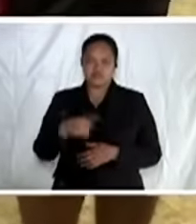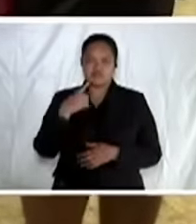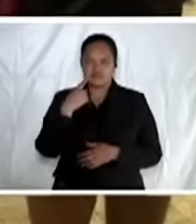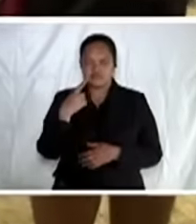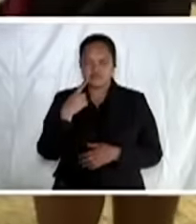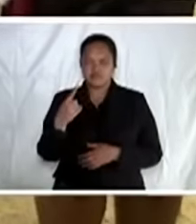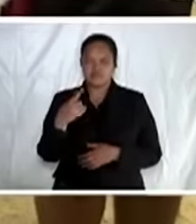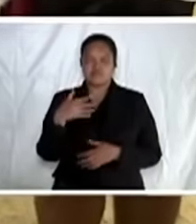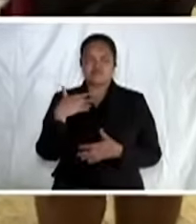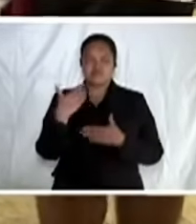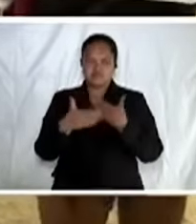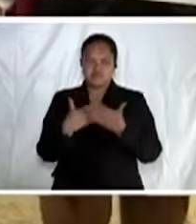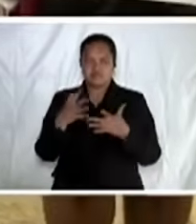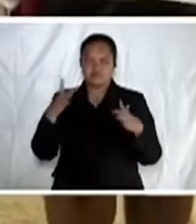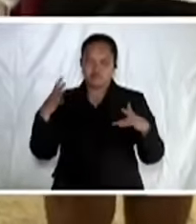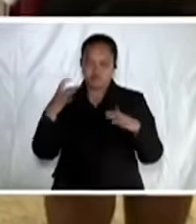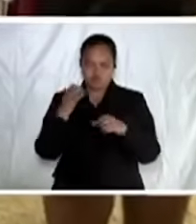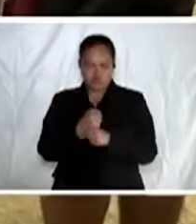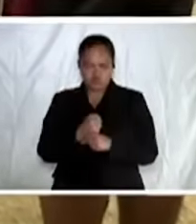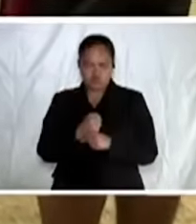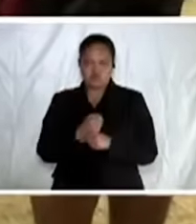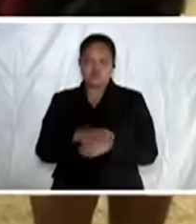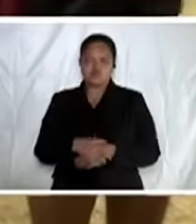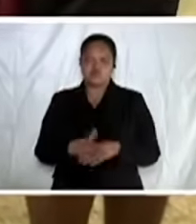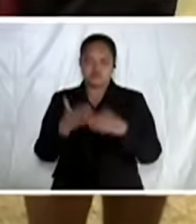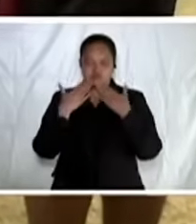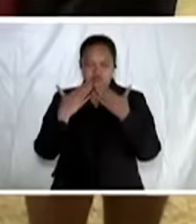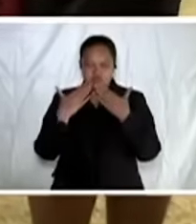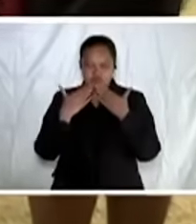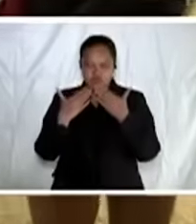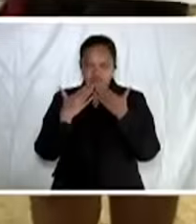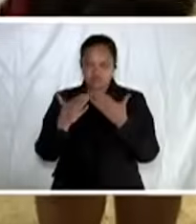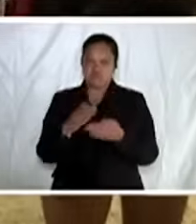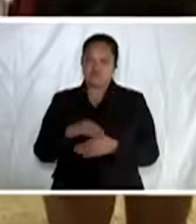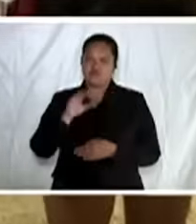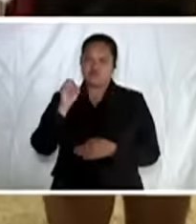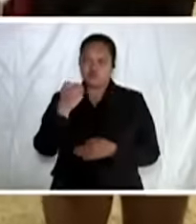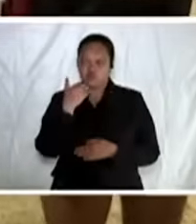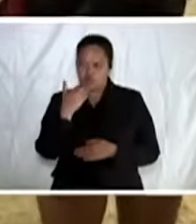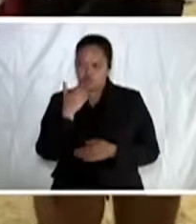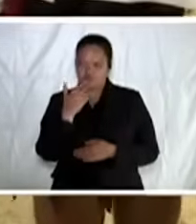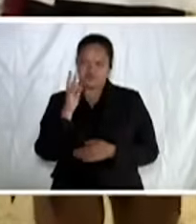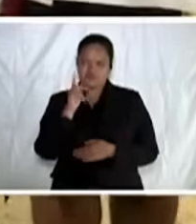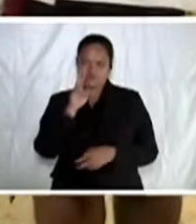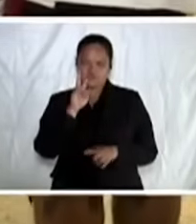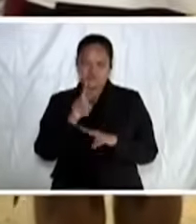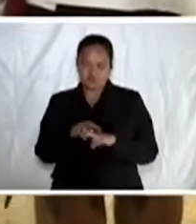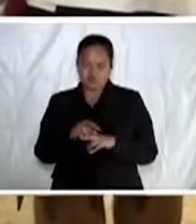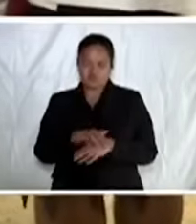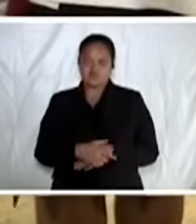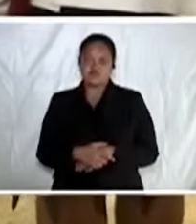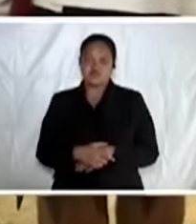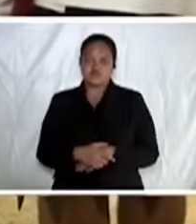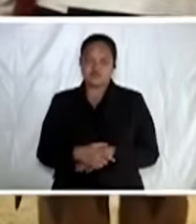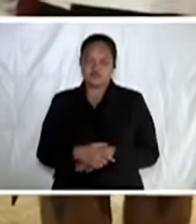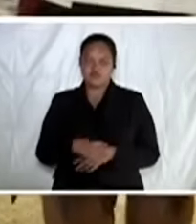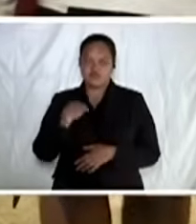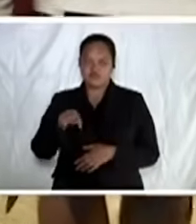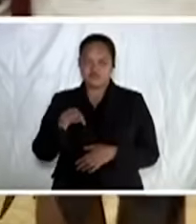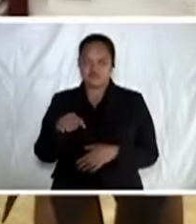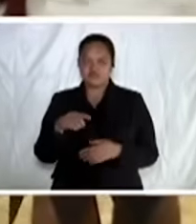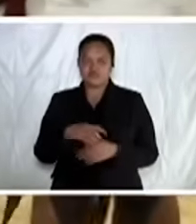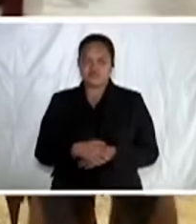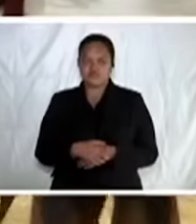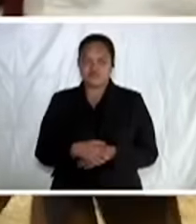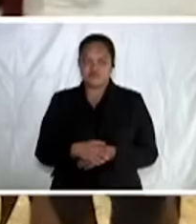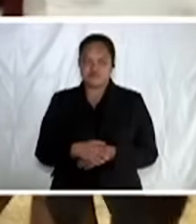और जो पहले के गिर रहे हैं उनको भी धन्यवाद दिया और आने वाले वक्त के लिए भी शुभकामनाएं जो हैं ये अर्पित की। और अब आप देख